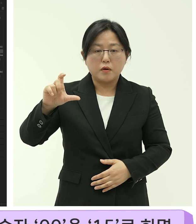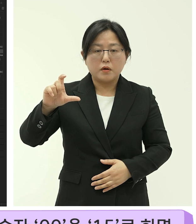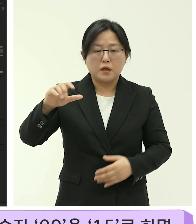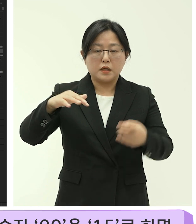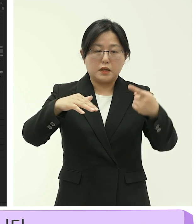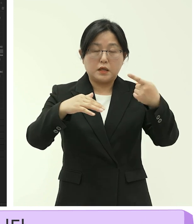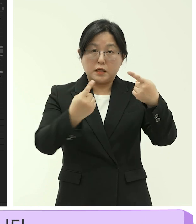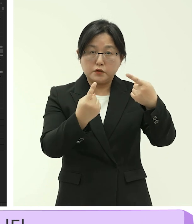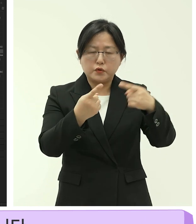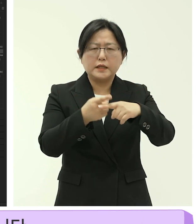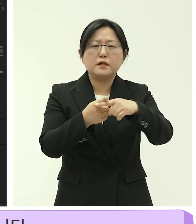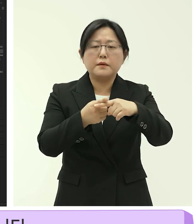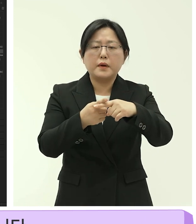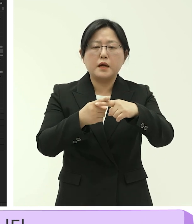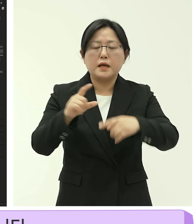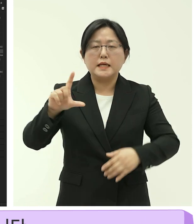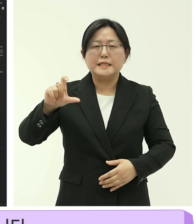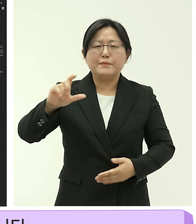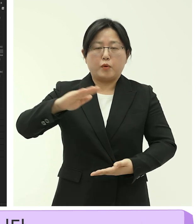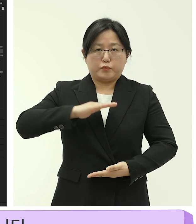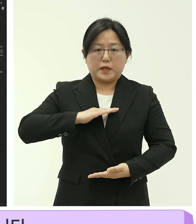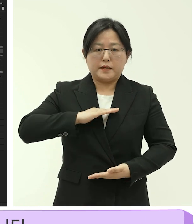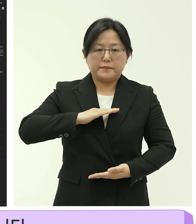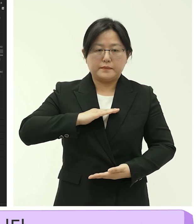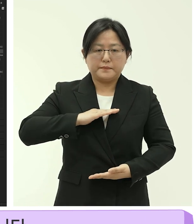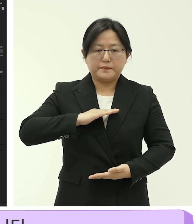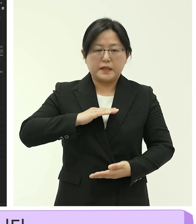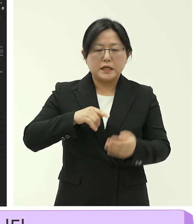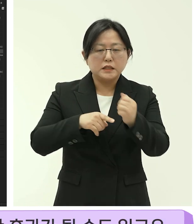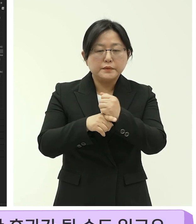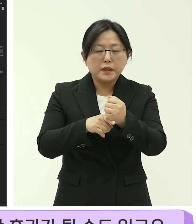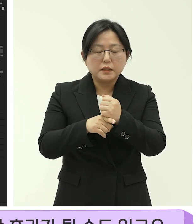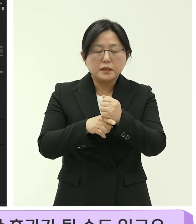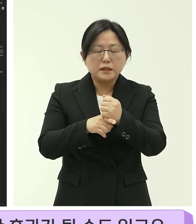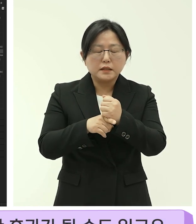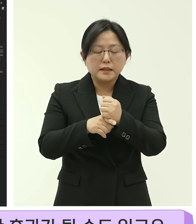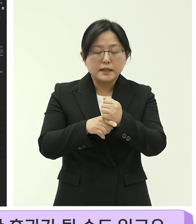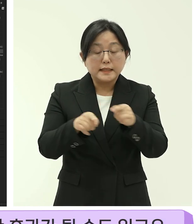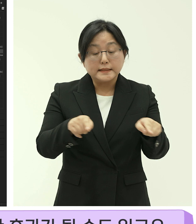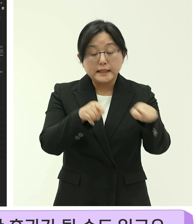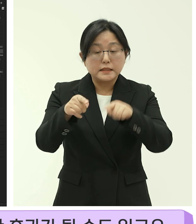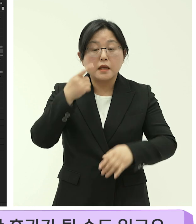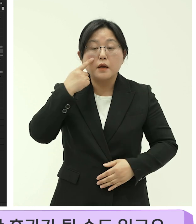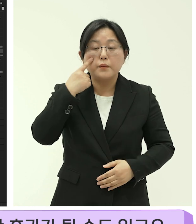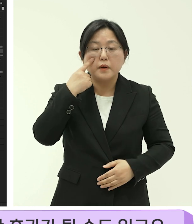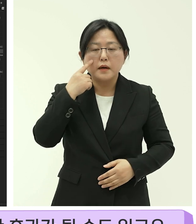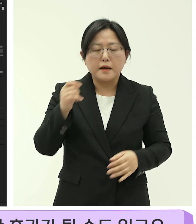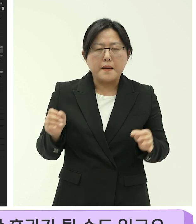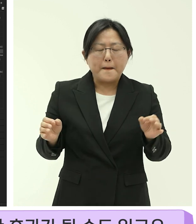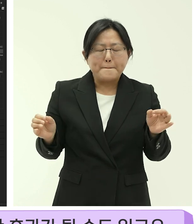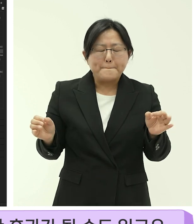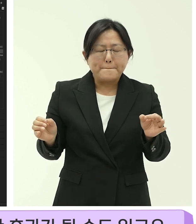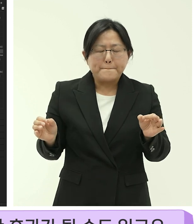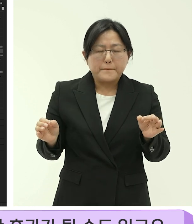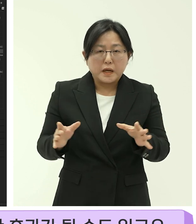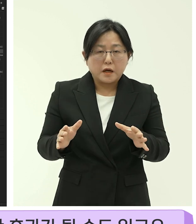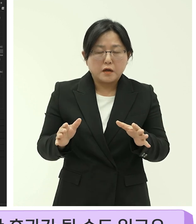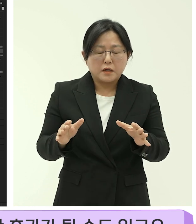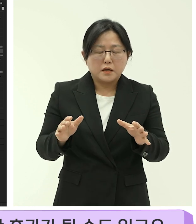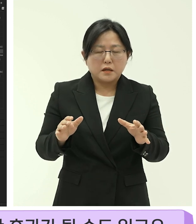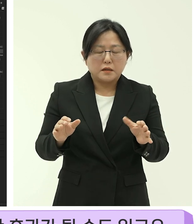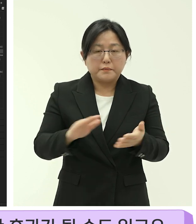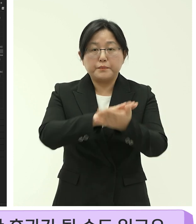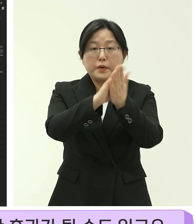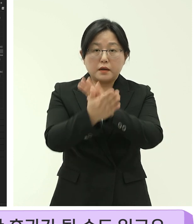15로 하면 1초의 절반인 15프레임이 됩니다. 이것이 의미하는 건 재생해보면 좀